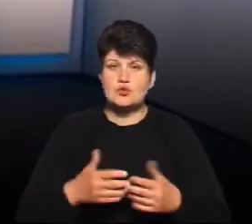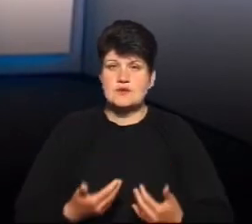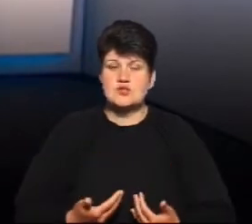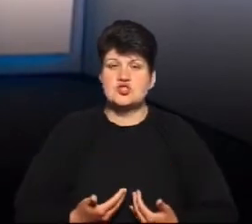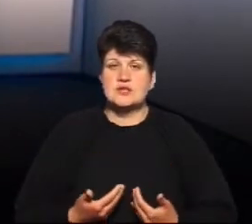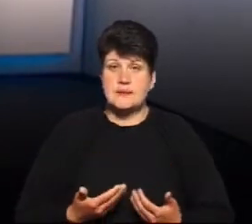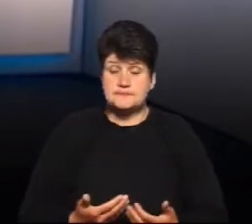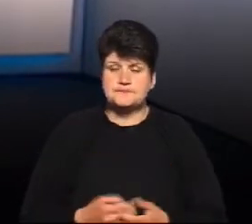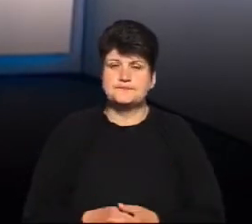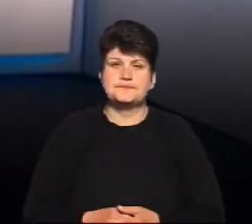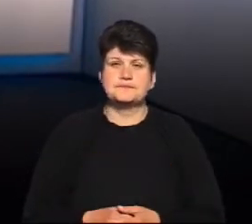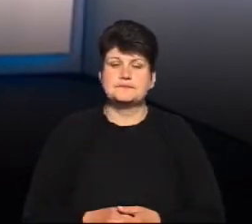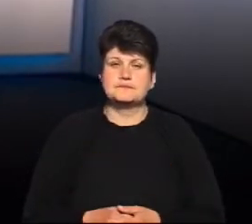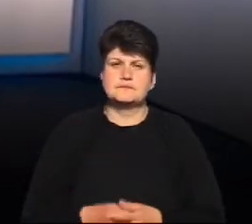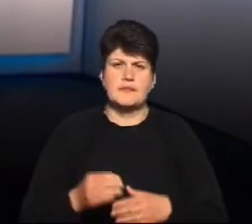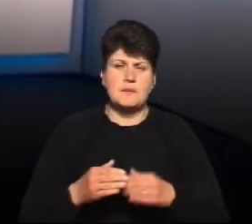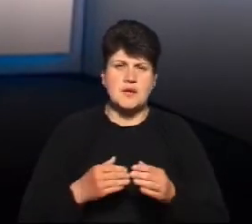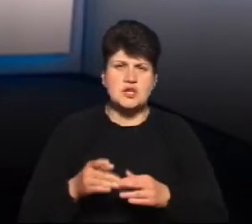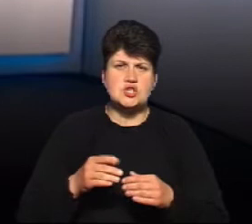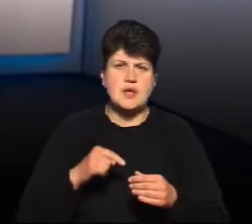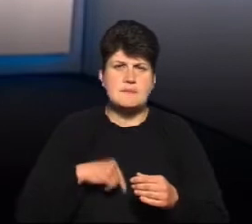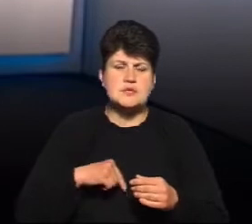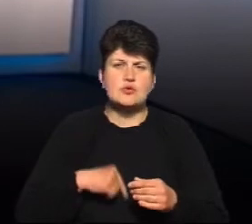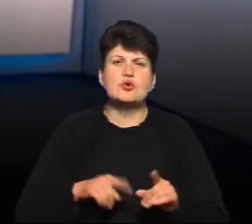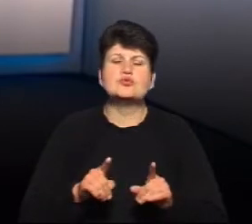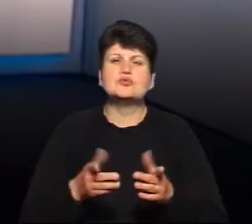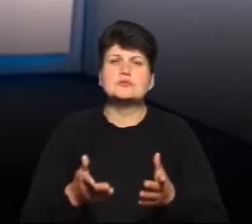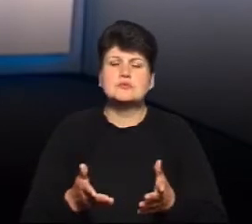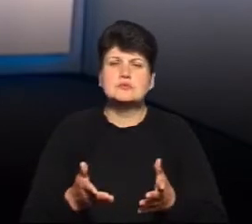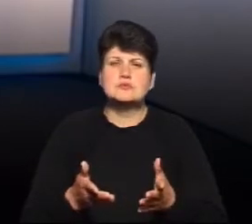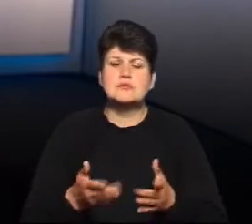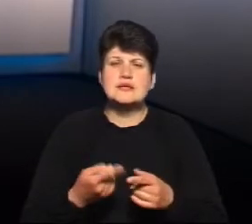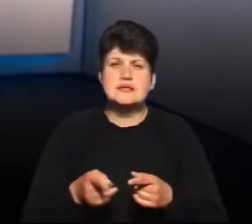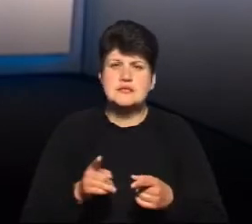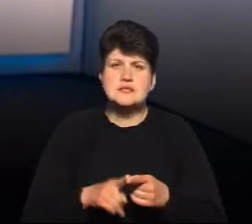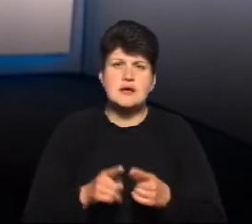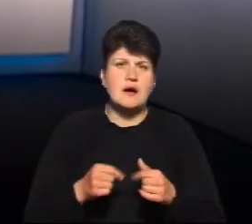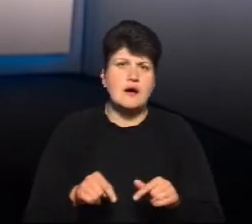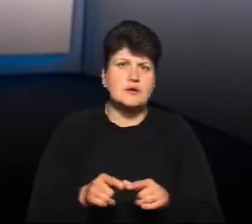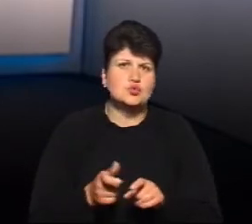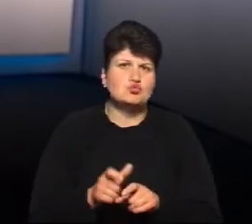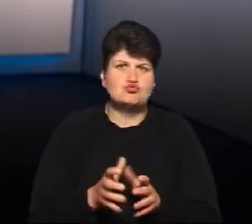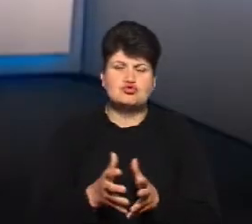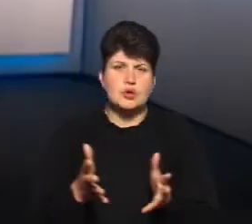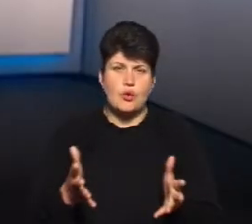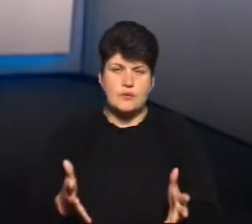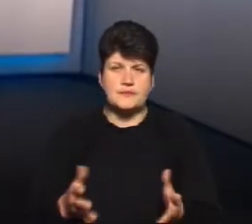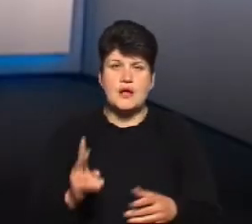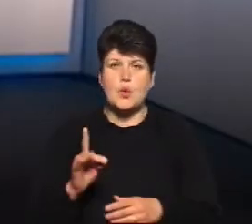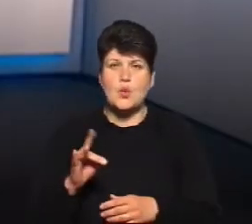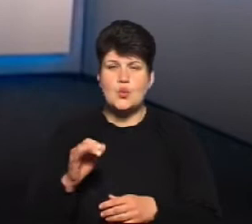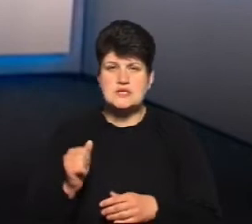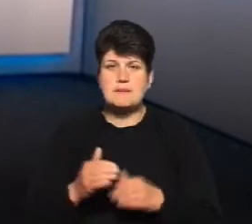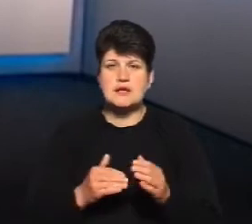Угу. Практична психологія – це там от що взагалі? Це така галузь просто дуже широка. Так, так. На курсі практичної